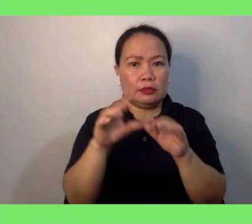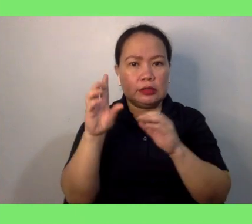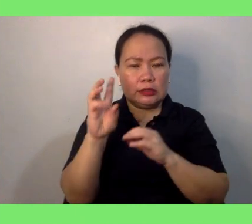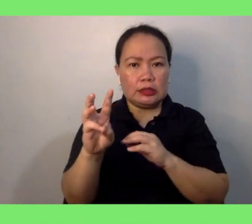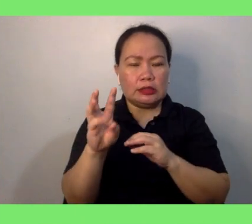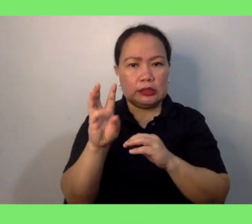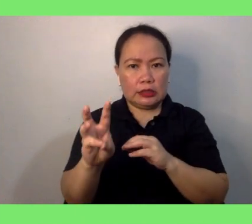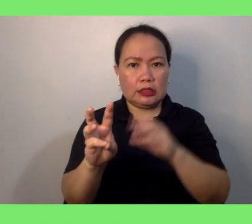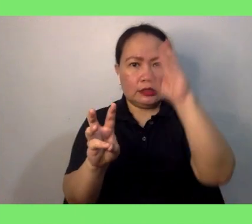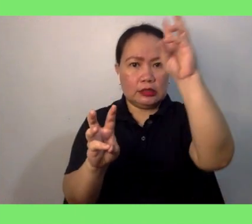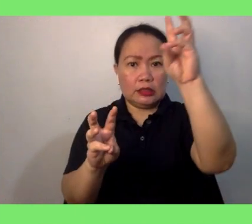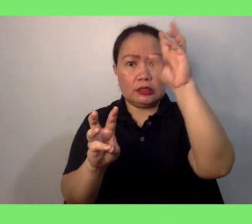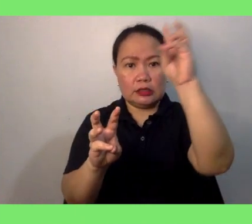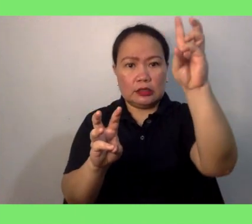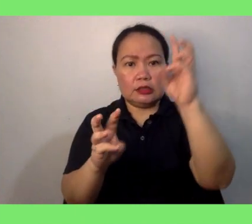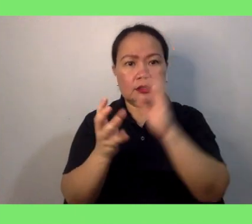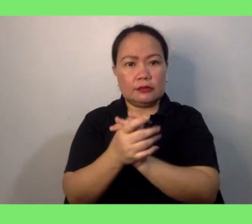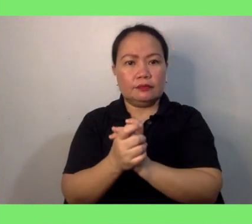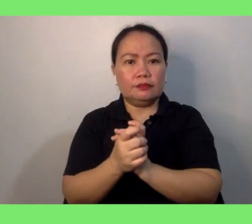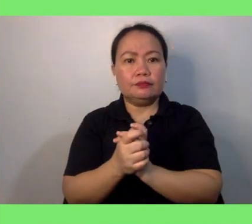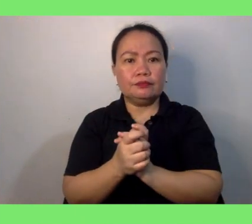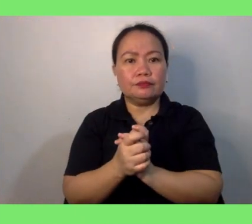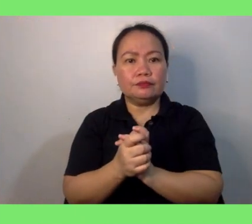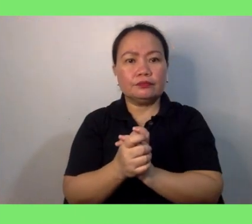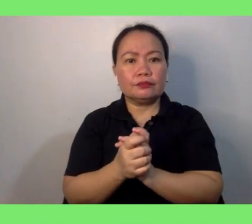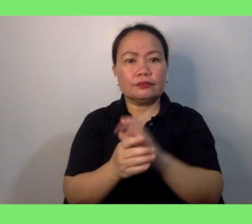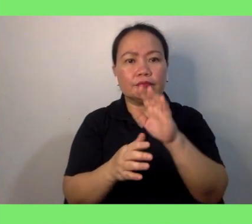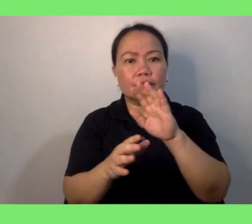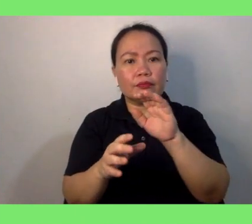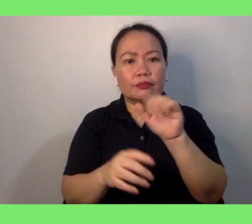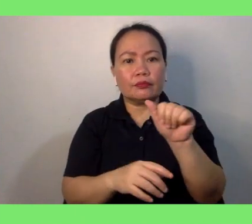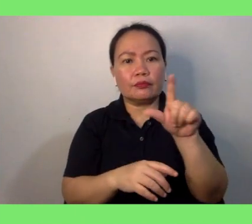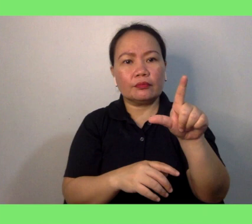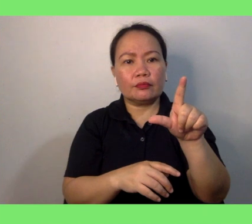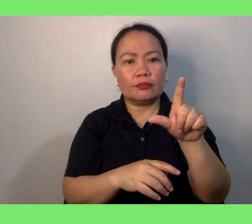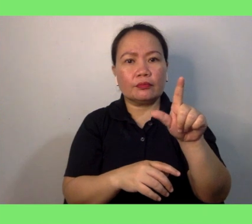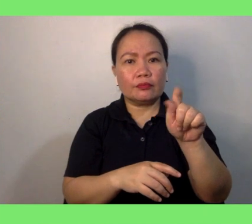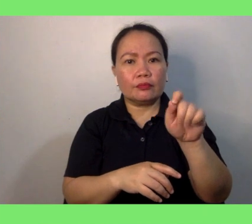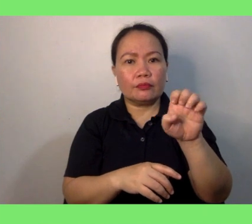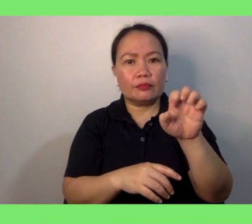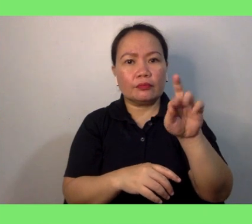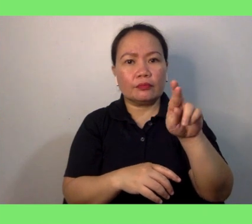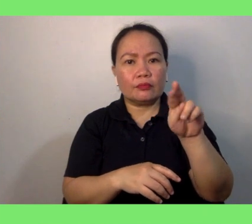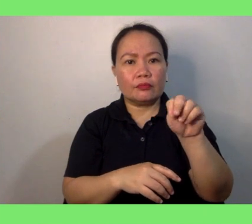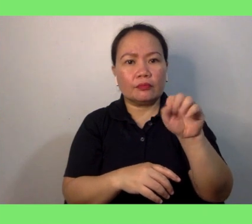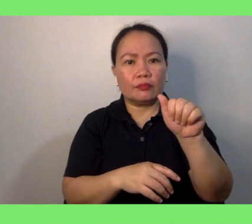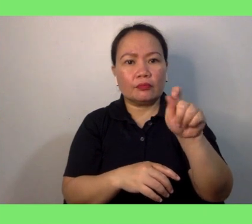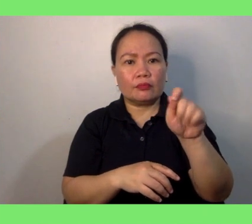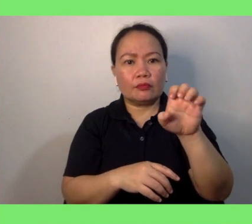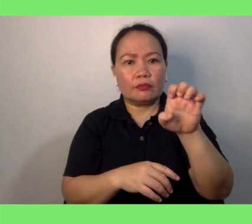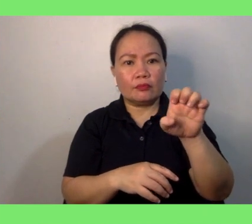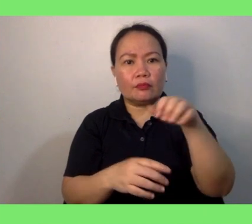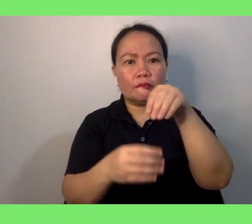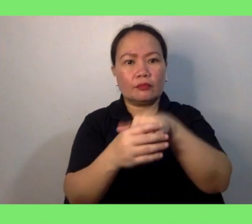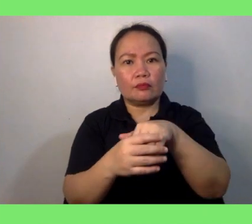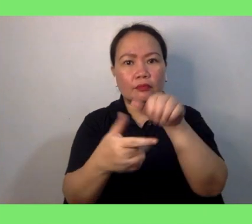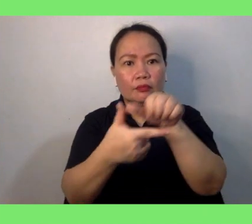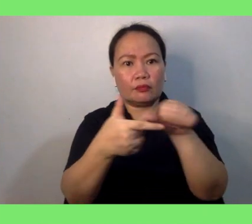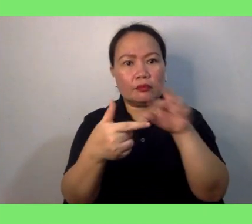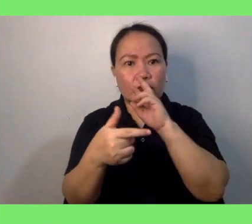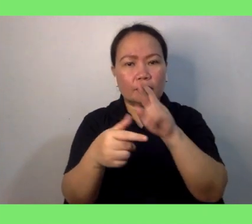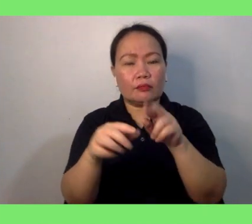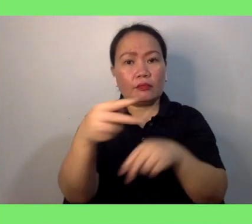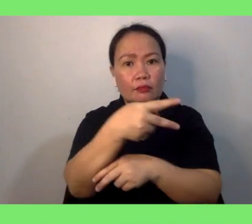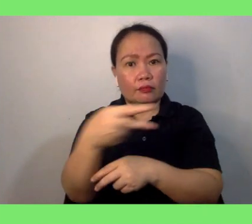sila. Okay, and alternate interior angles are congruent. Now, kung ayaw mo naman nun, pwede mong gamitin